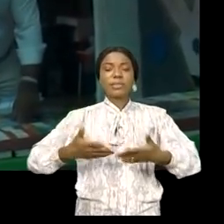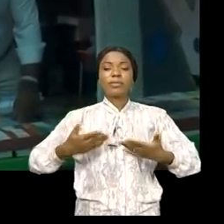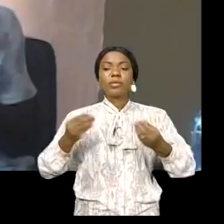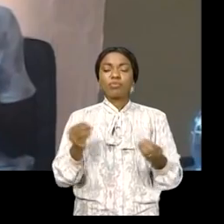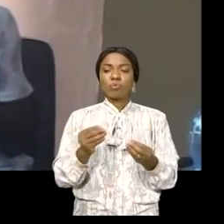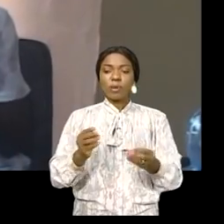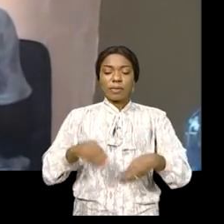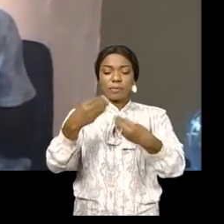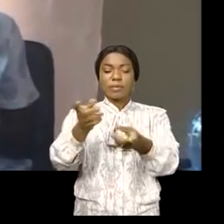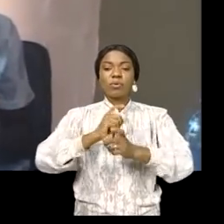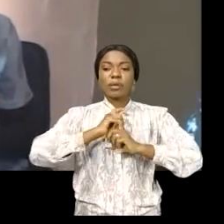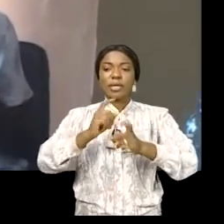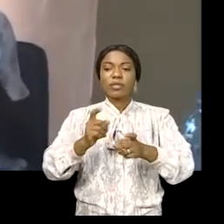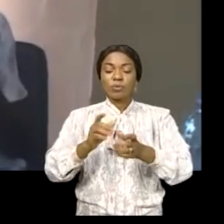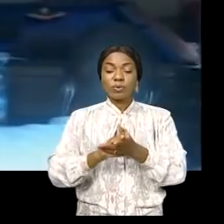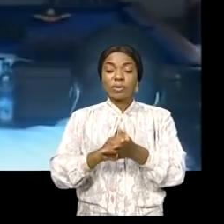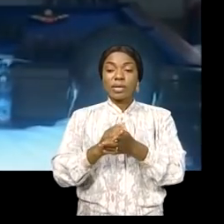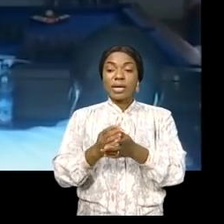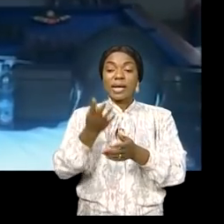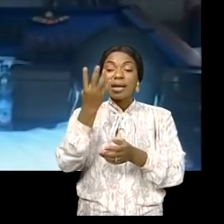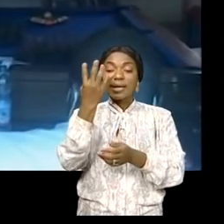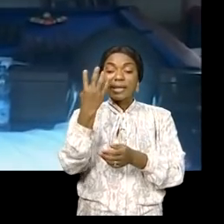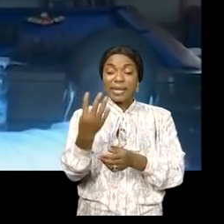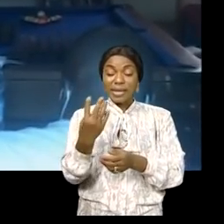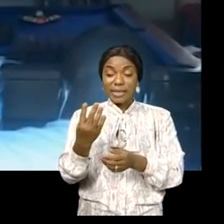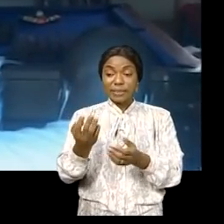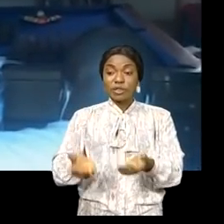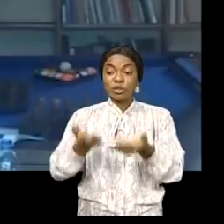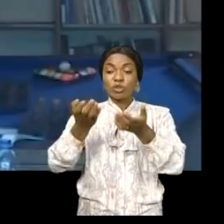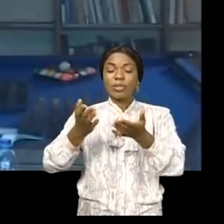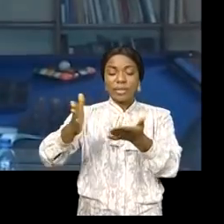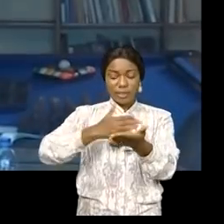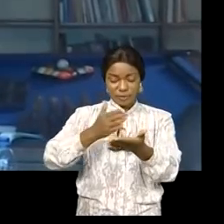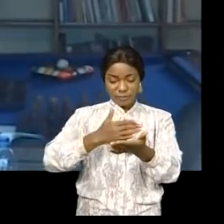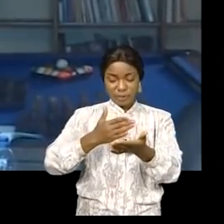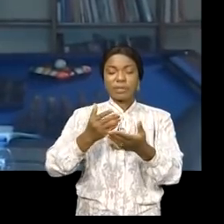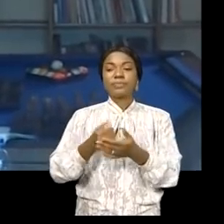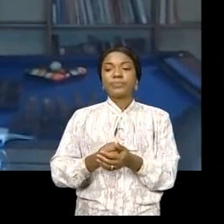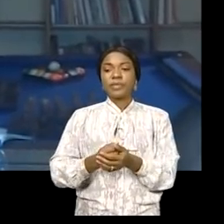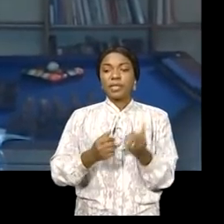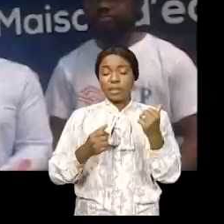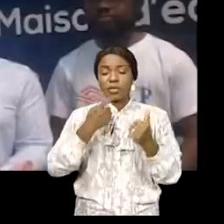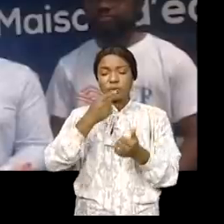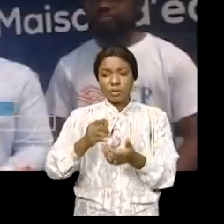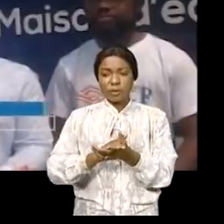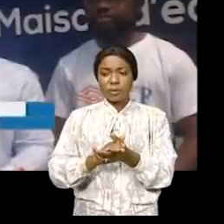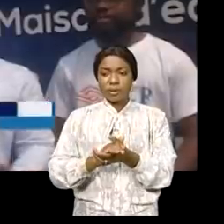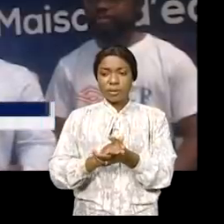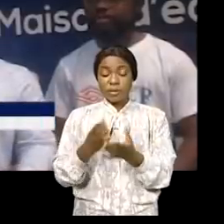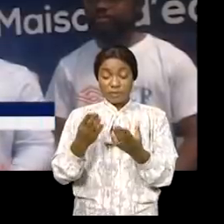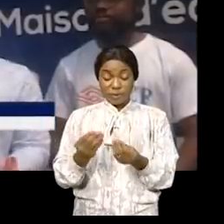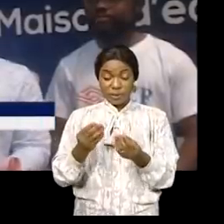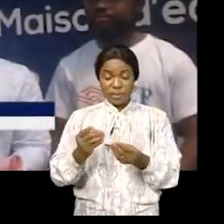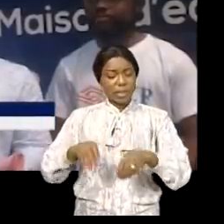cette assistance. Une des conditions que nous avions, c'était de trouver une structure partenaire qui pouvait garantir cet accès de façon